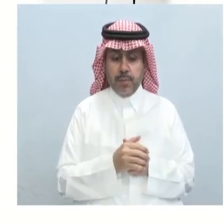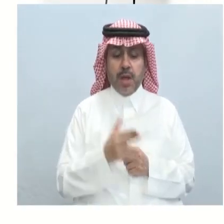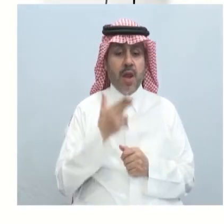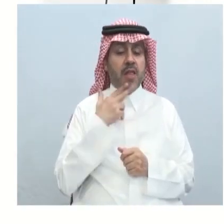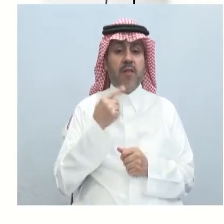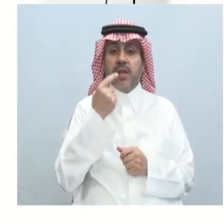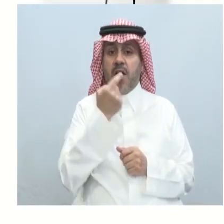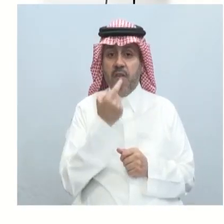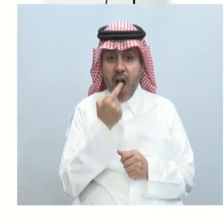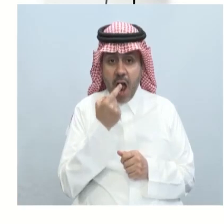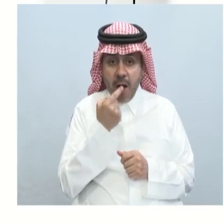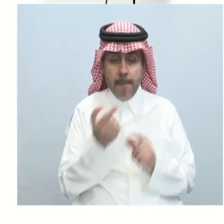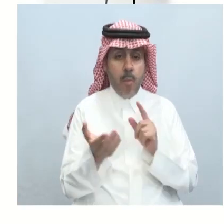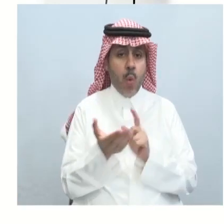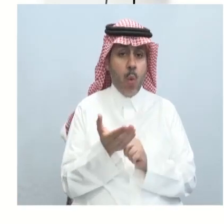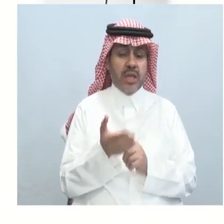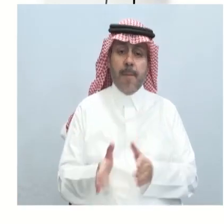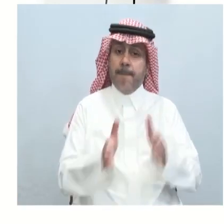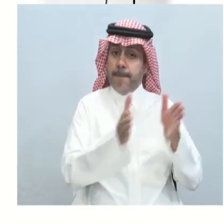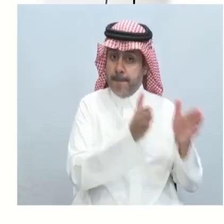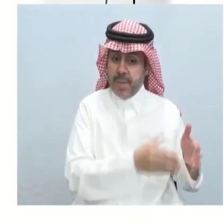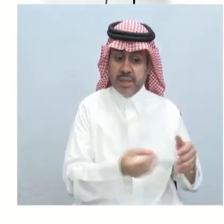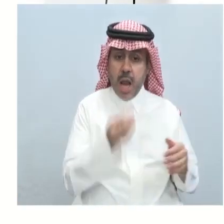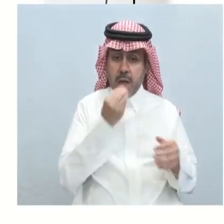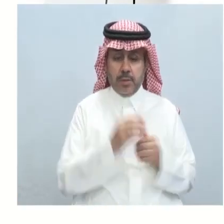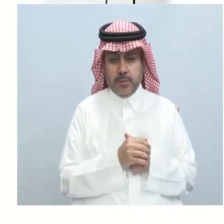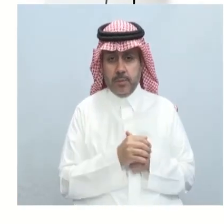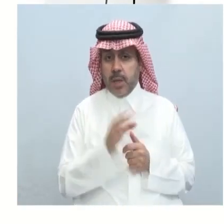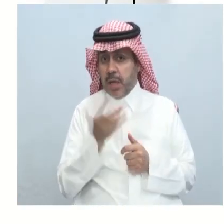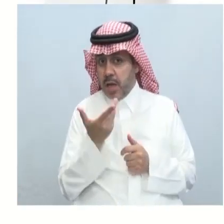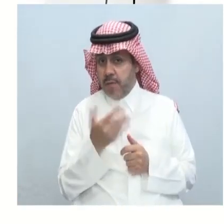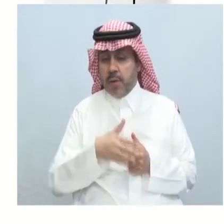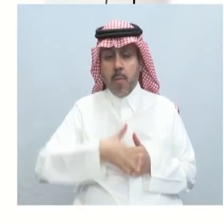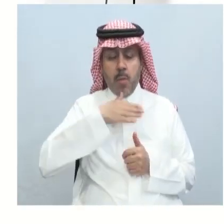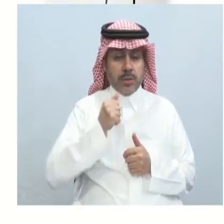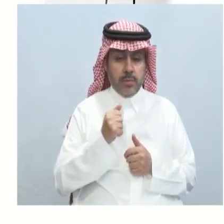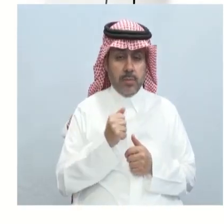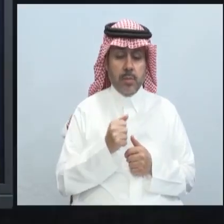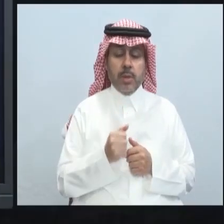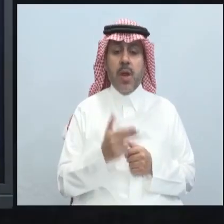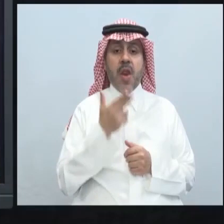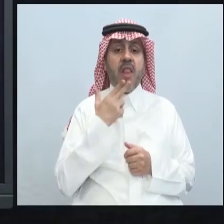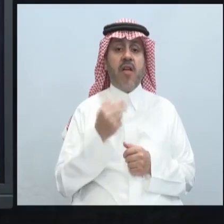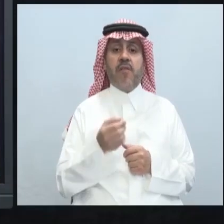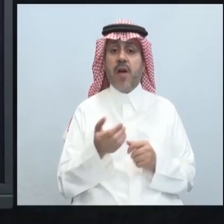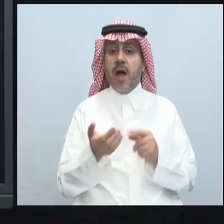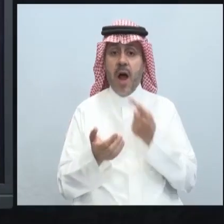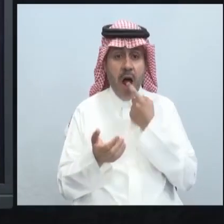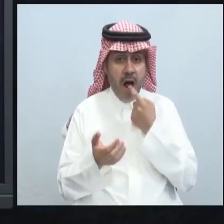ويديه بعد الاكل كيف كان النبي صلى الله عليه وسلم يهتم بذلك